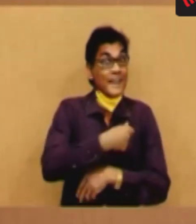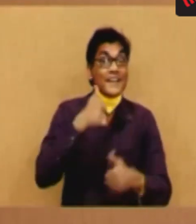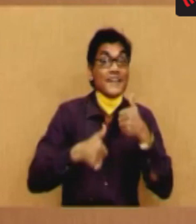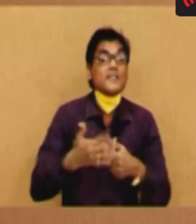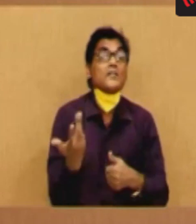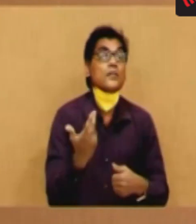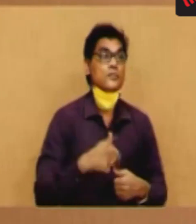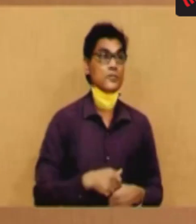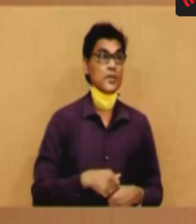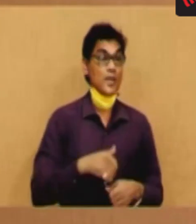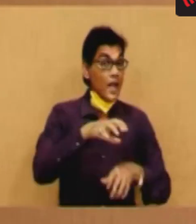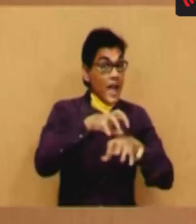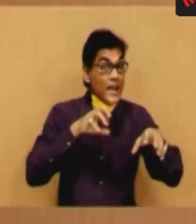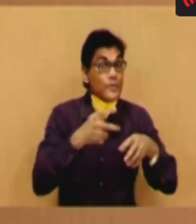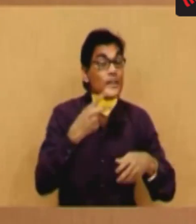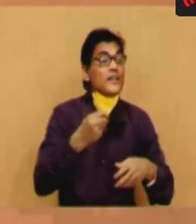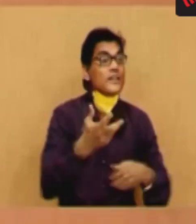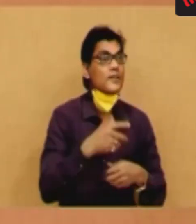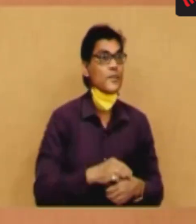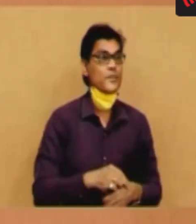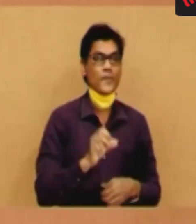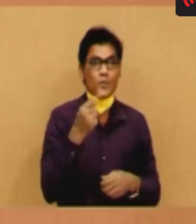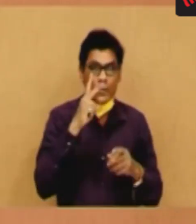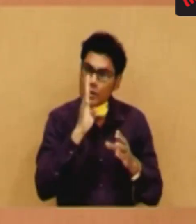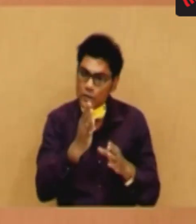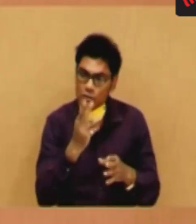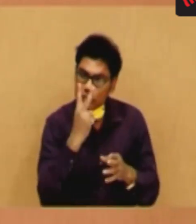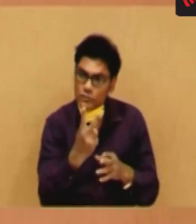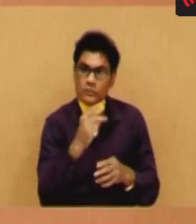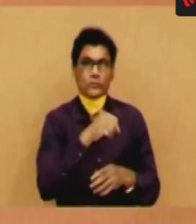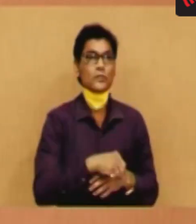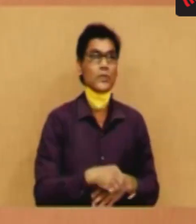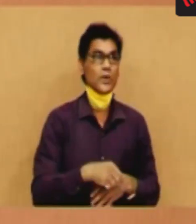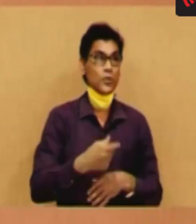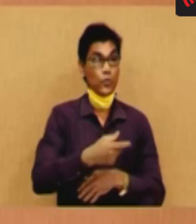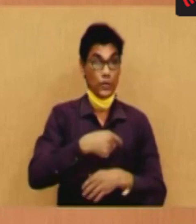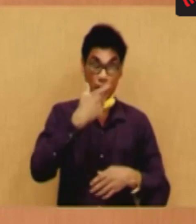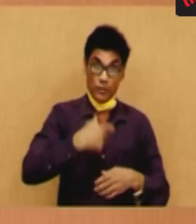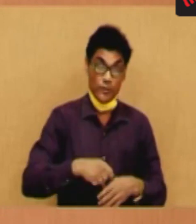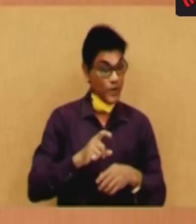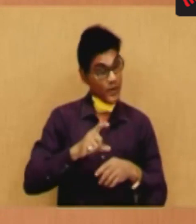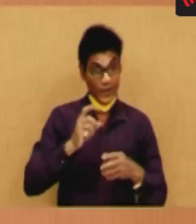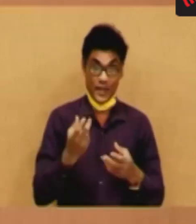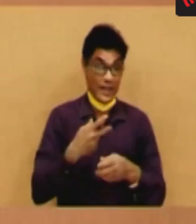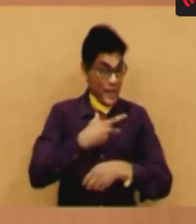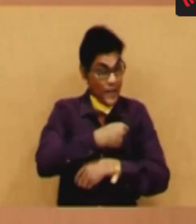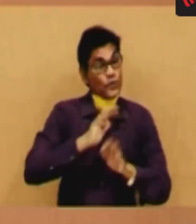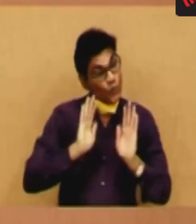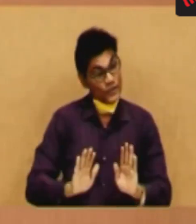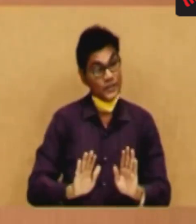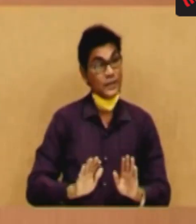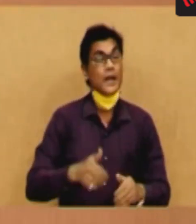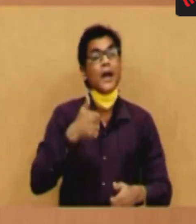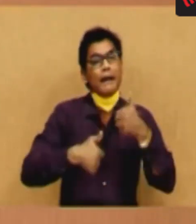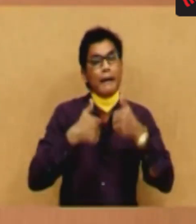एते कथा होउछ काही की एनिमल टेस्टिंग कथा पडुछ नै सर देखन दुईटा कथा जो जदि गोटे ऑलरेडी एक्जिस्टिंग वैक्सीन ताको अपन कोरोना अगेंस्ट